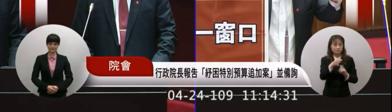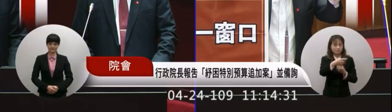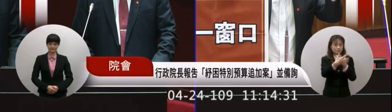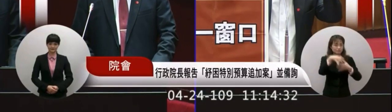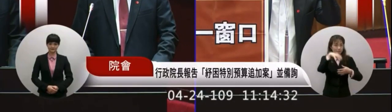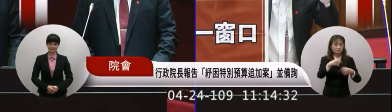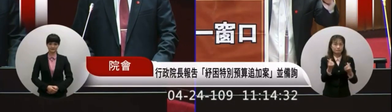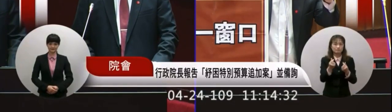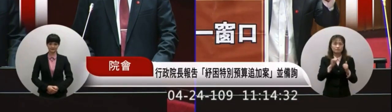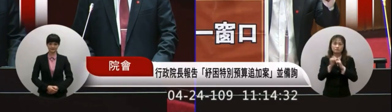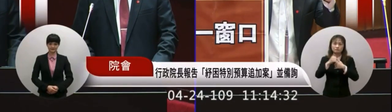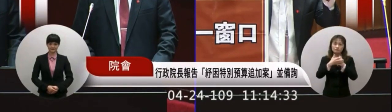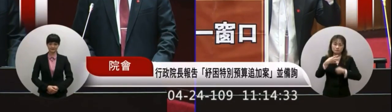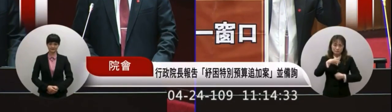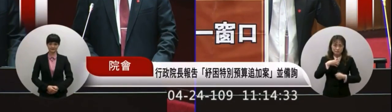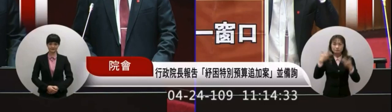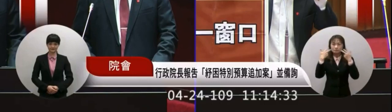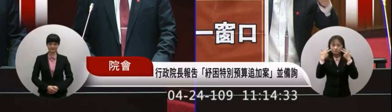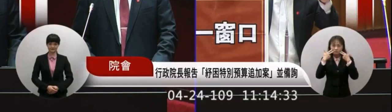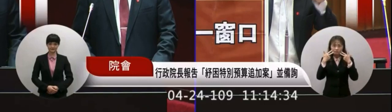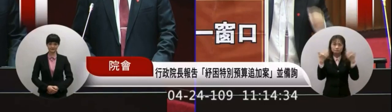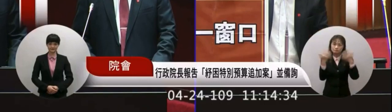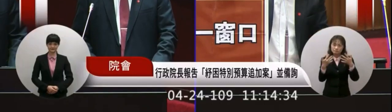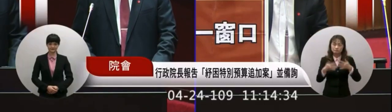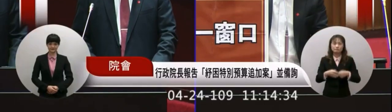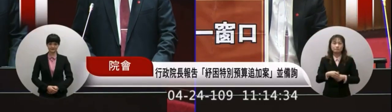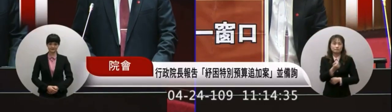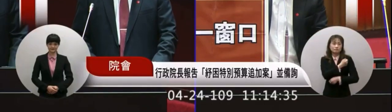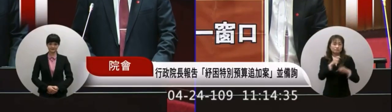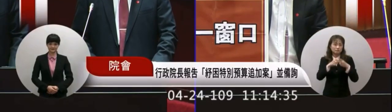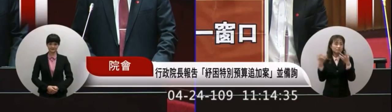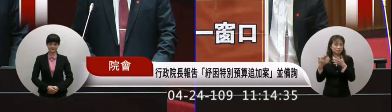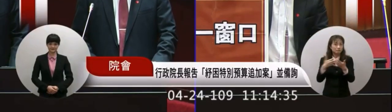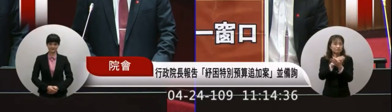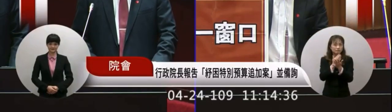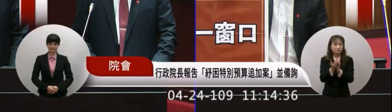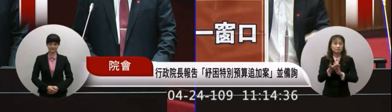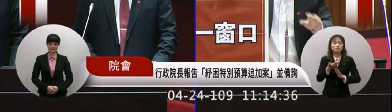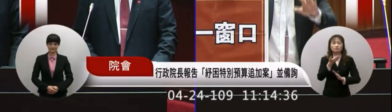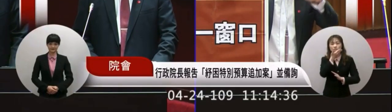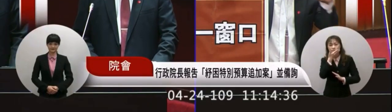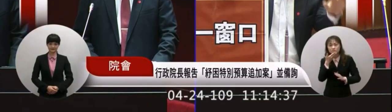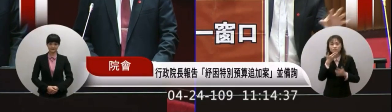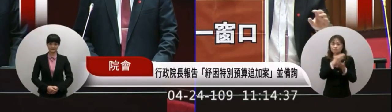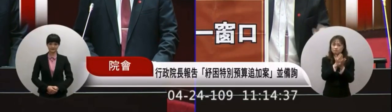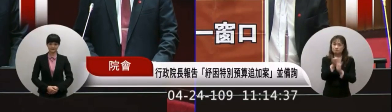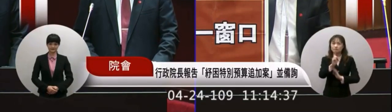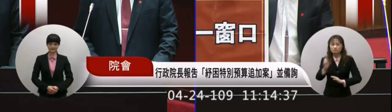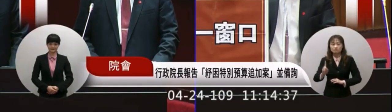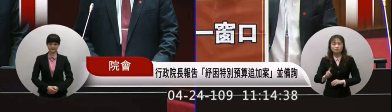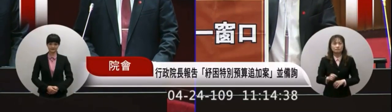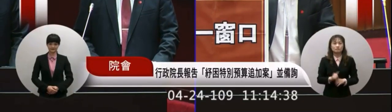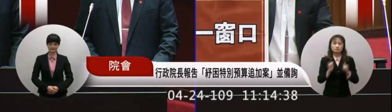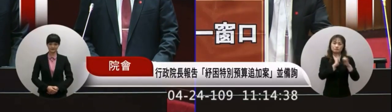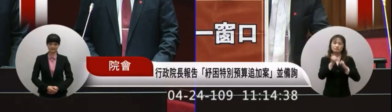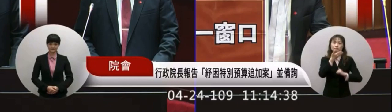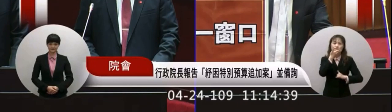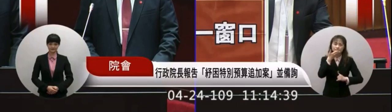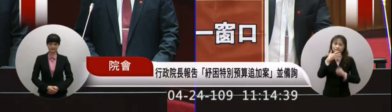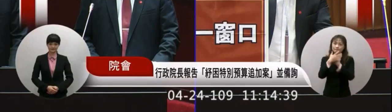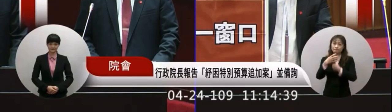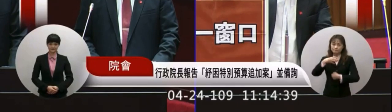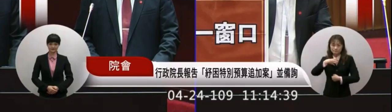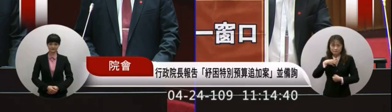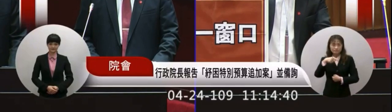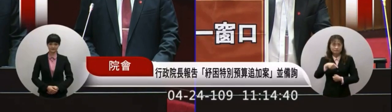包括社会保险原住民的部分，吼，这个劳工的部分，以及着福利的部分。 分，所有规个社会福利甲保险的这个